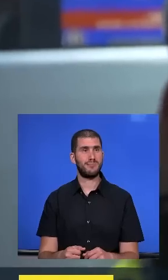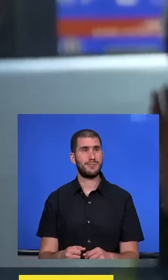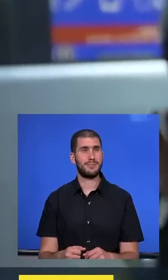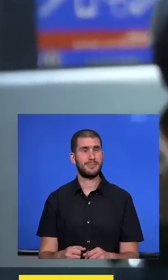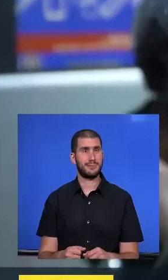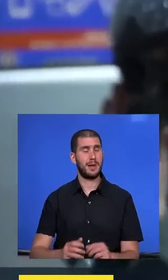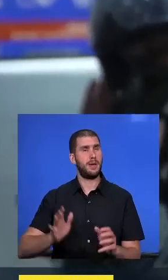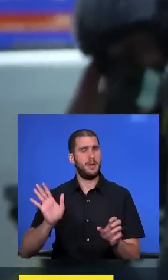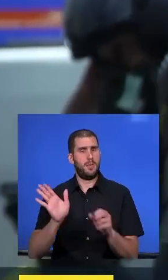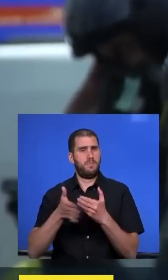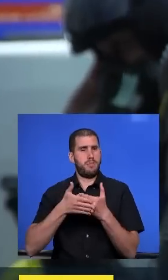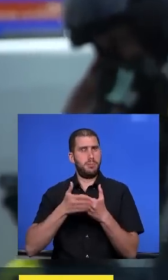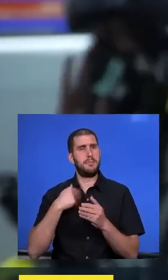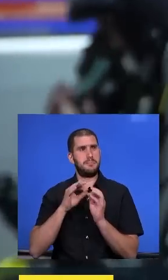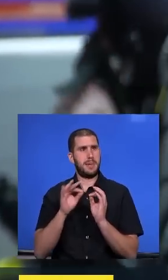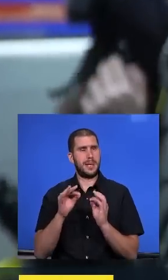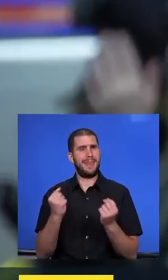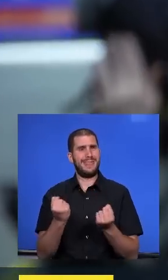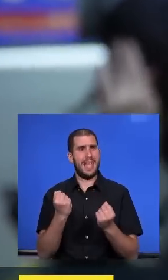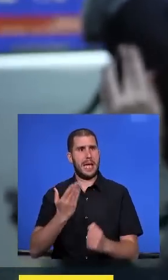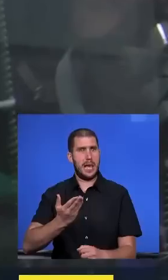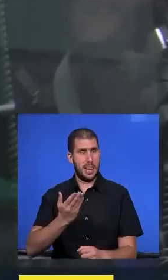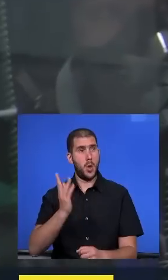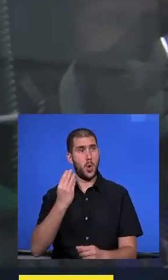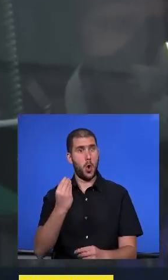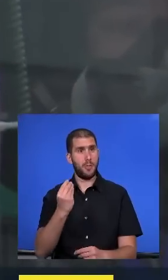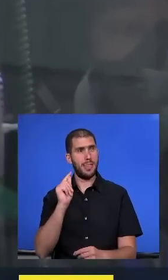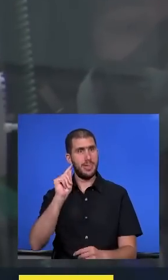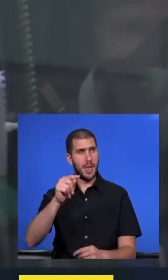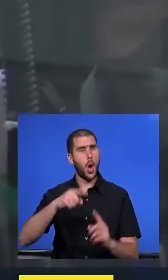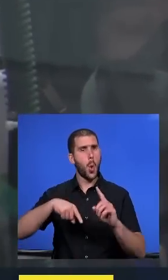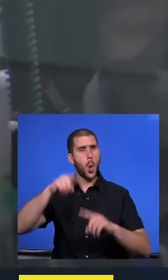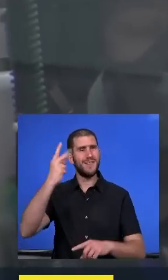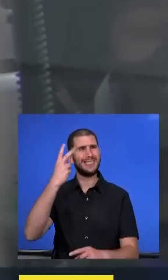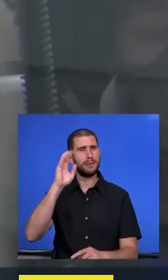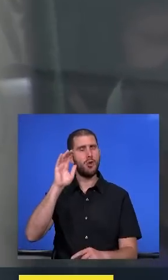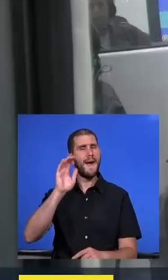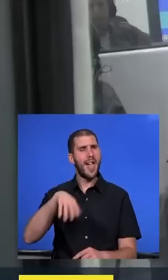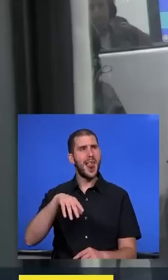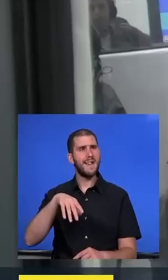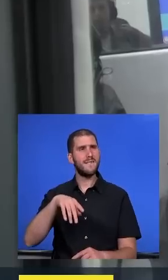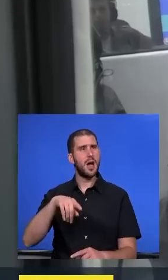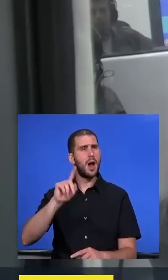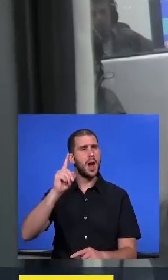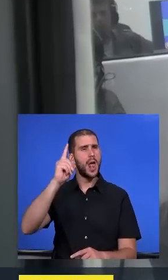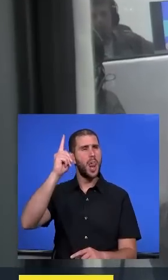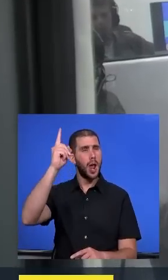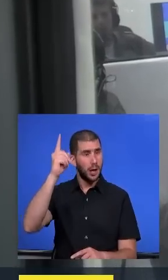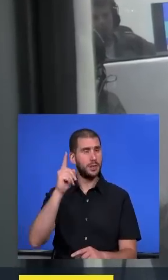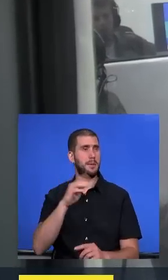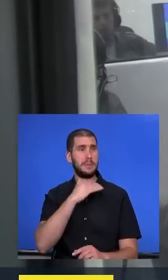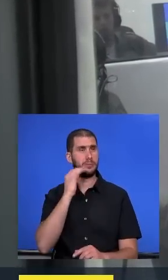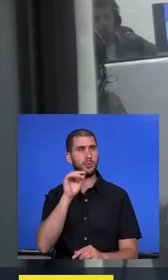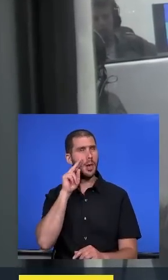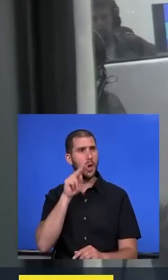התא נסגר ואנחנו מתחילים בתרגיל. בעוד זמן קצר נגיע לגובה של 25,000 רגל. מספיק